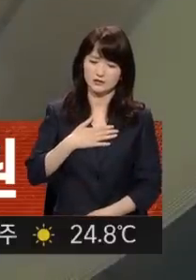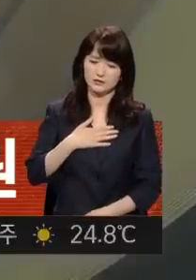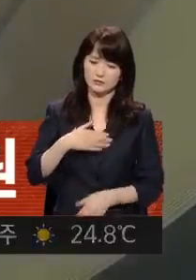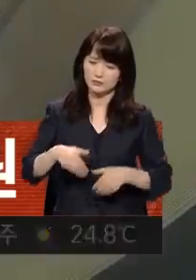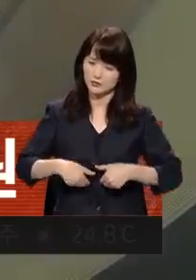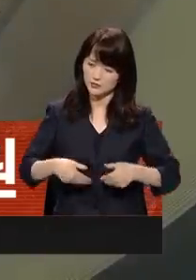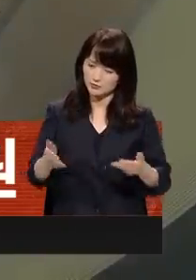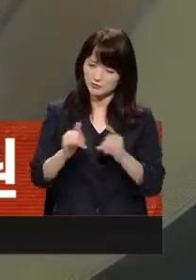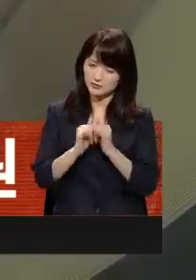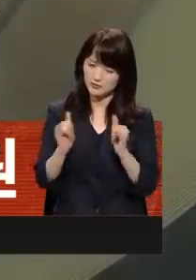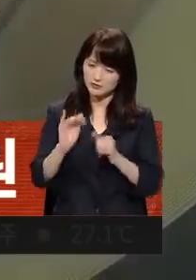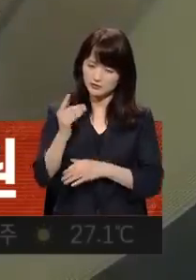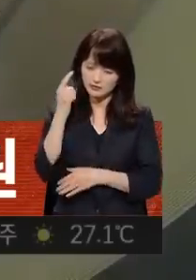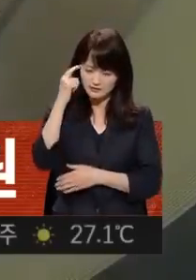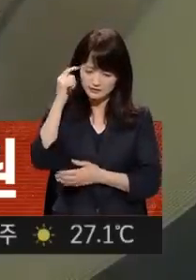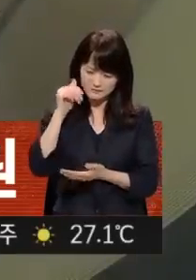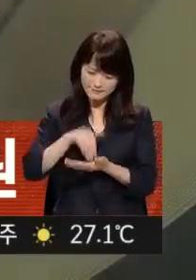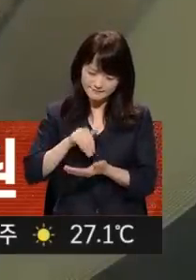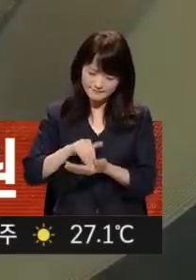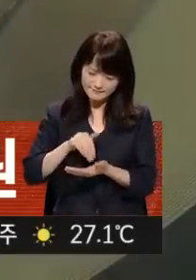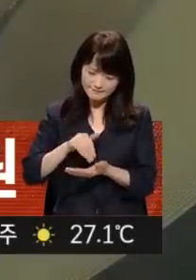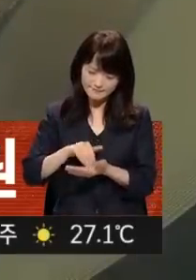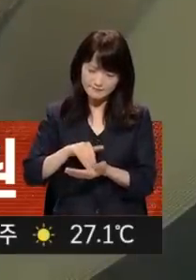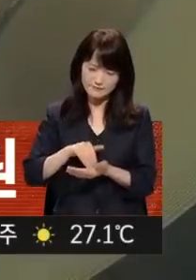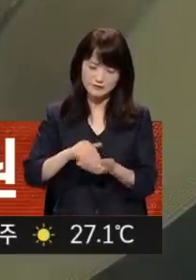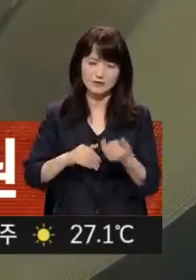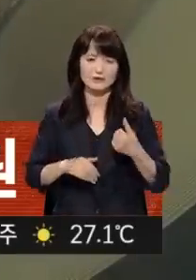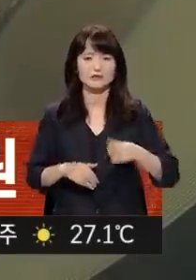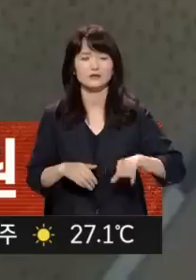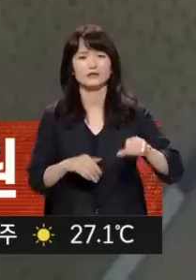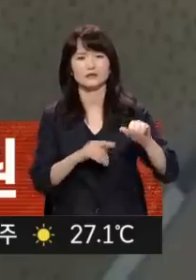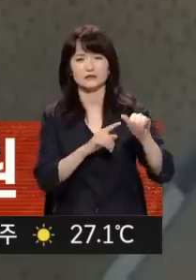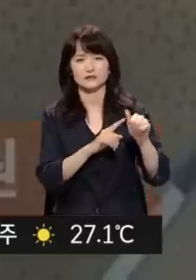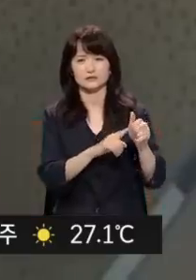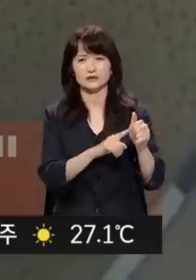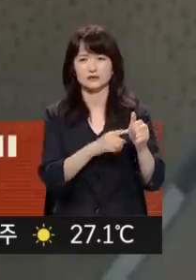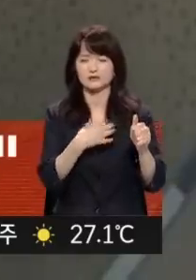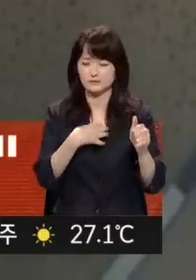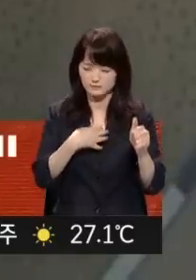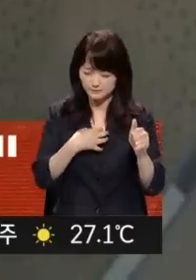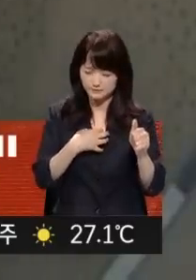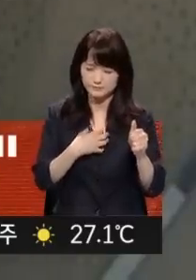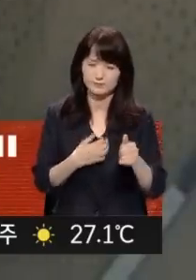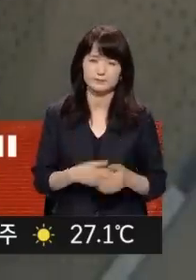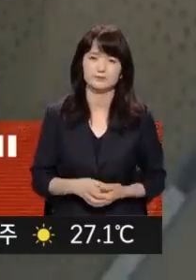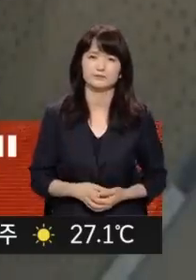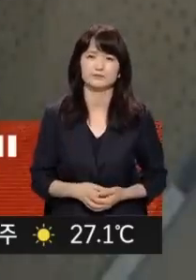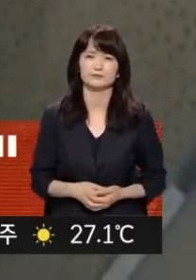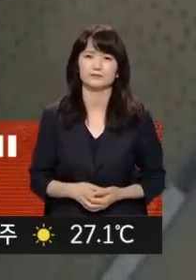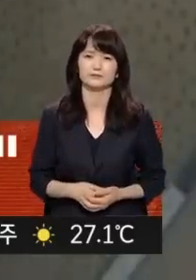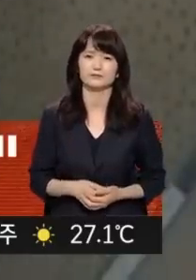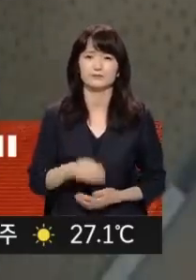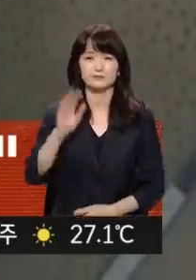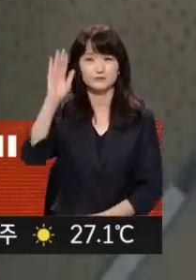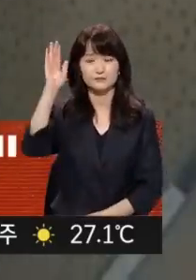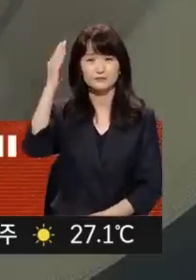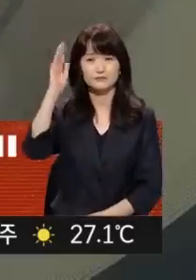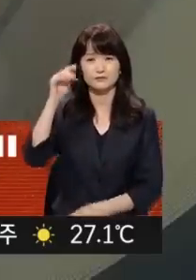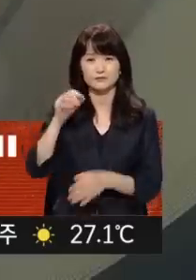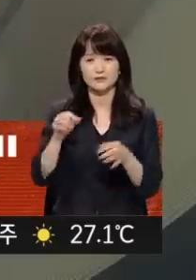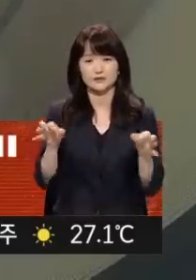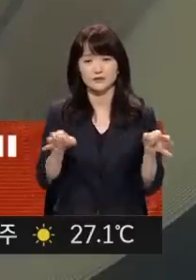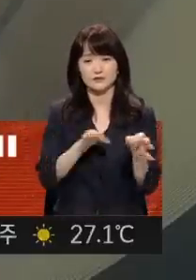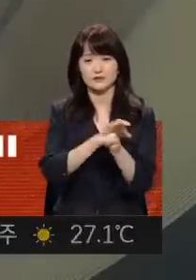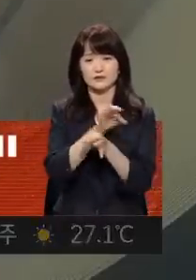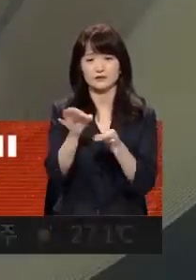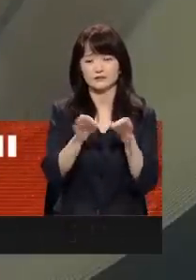하는 그런 경향 때문에 지금 자식 분들이 상당히 그 자녀분들이 걱정을 하고 계신다고 하는데이 최근에 경기침체 때문에